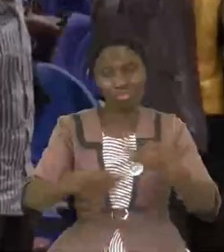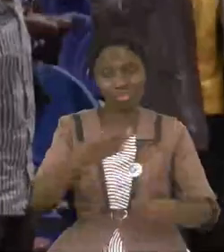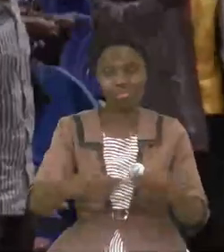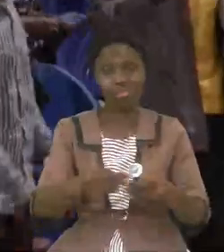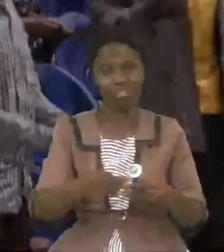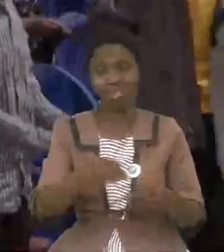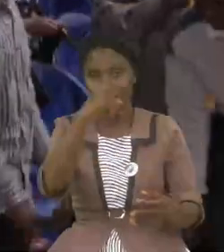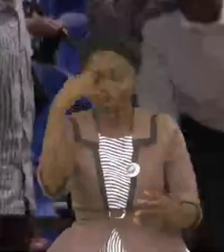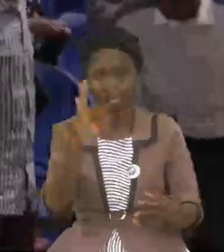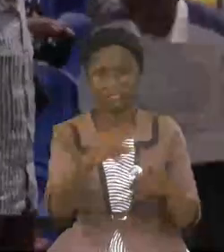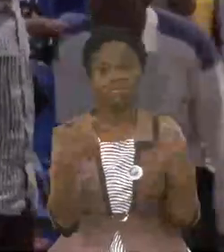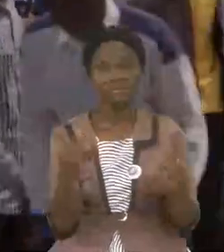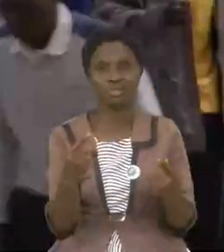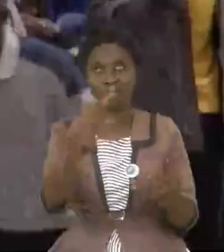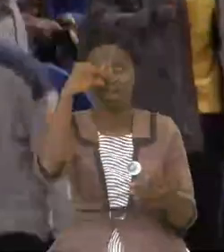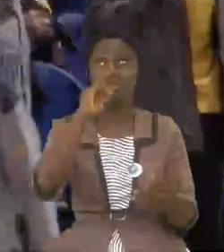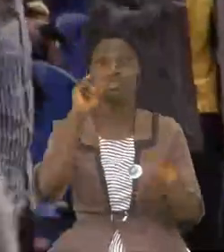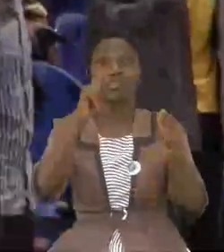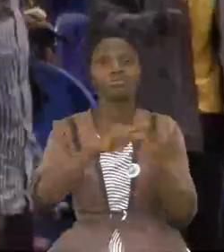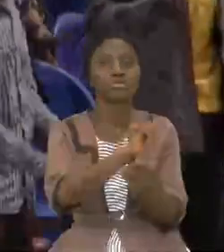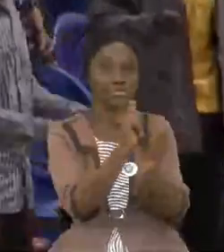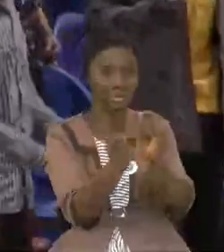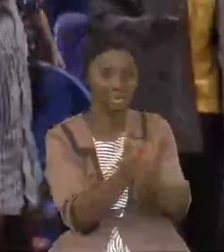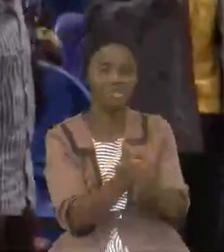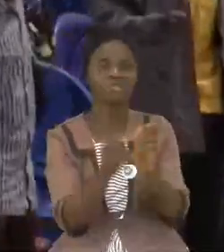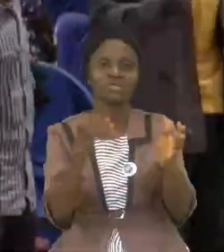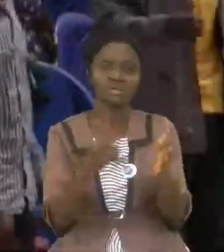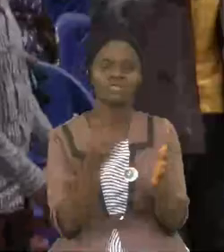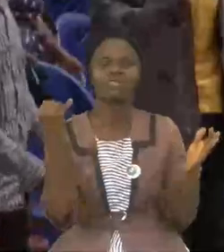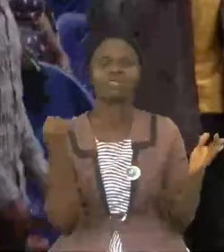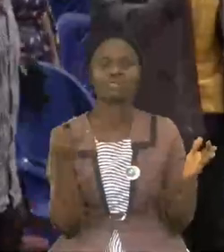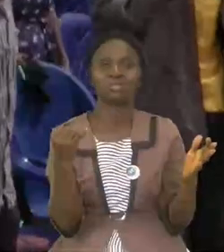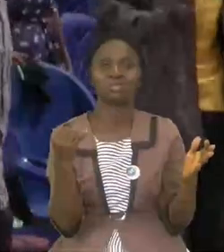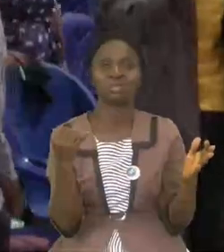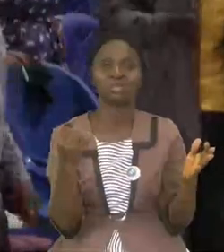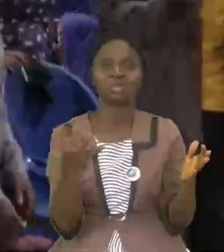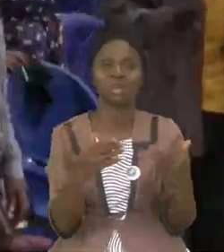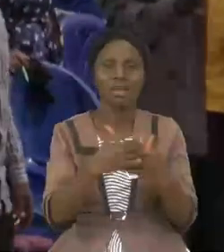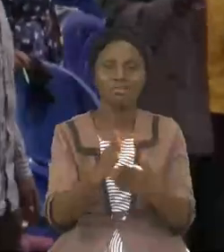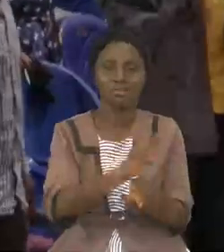Dieu, quand Dieu menace avec le jugement, il le fera. Quand il encourage